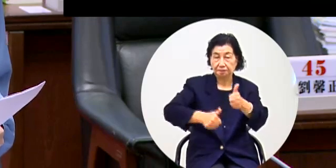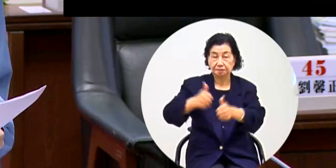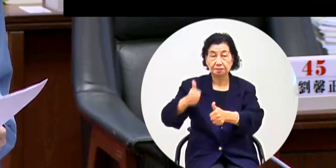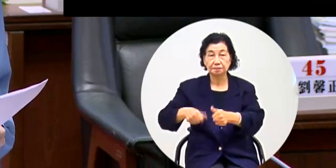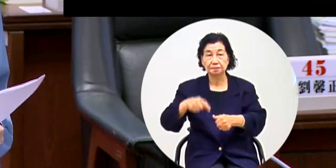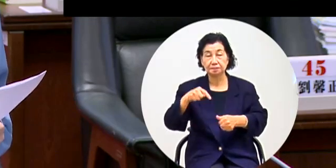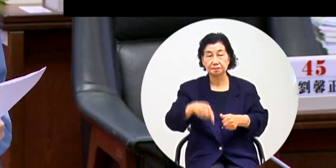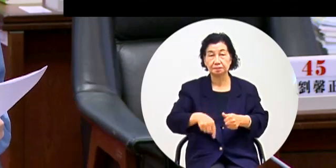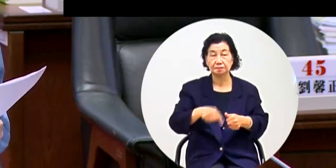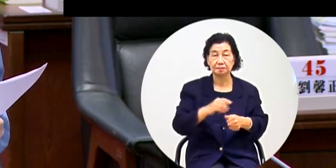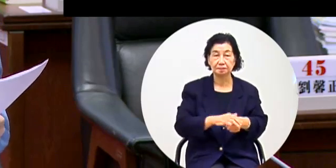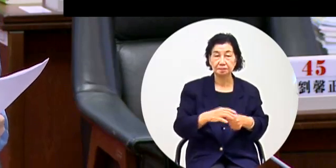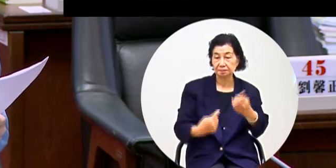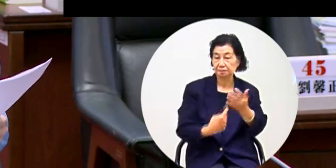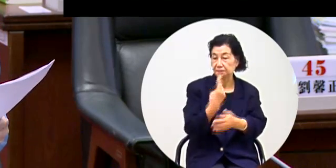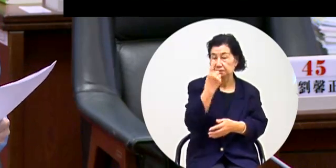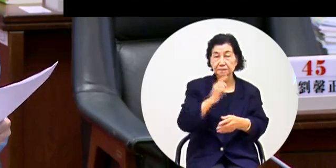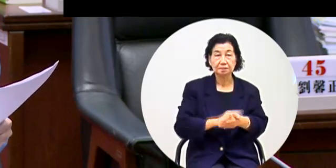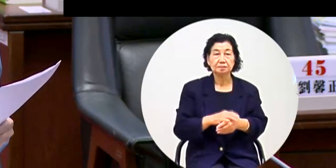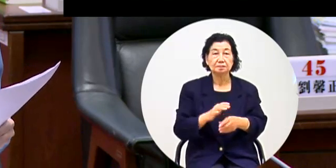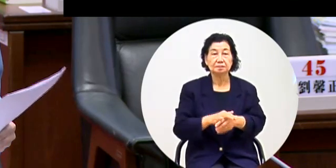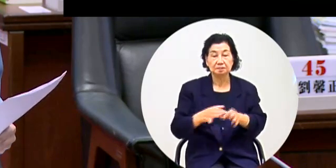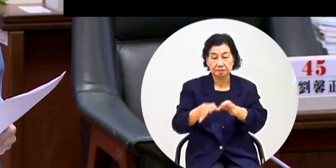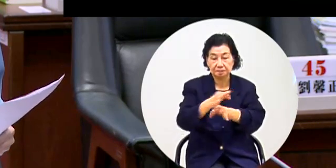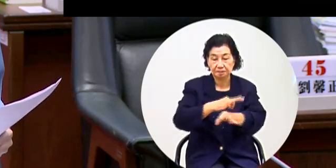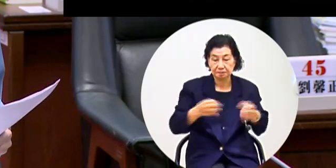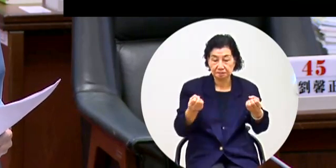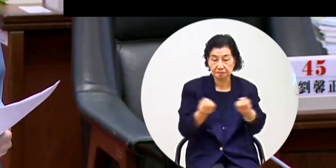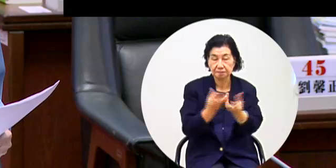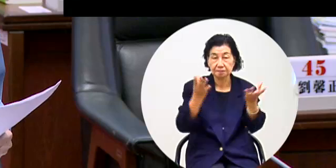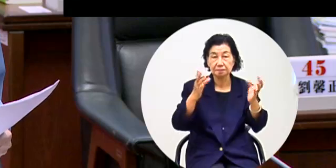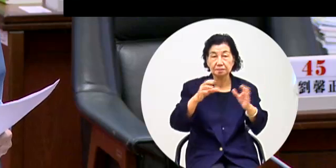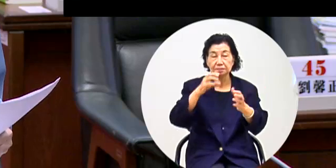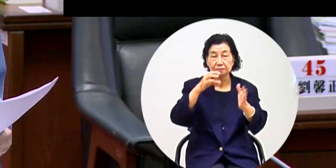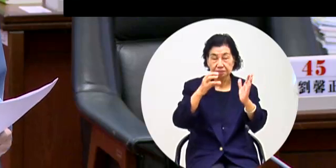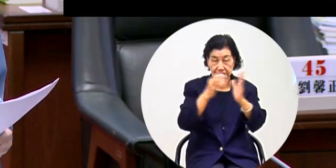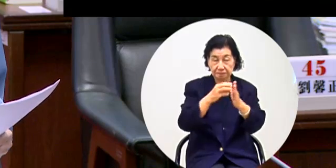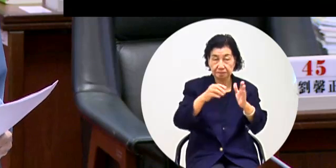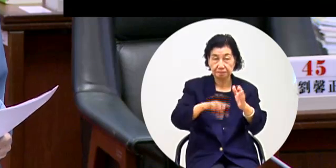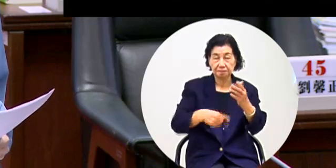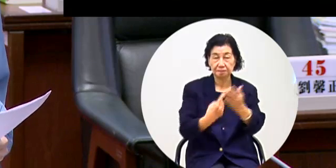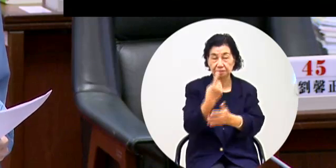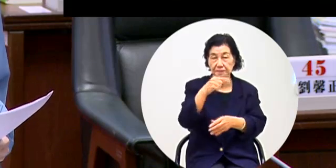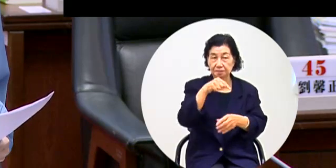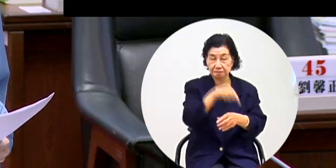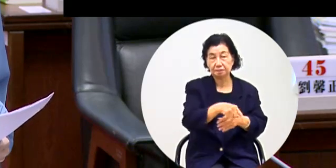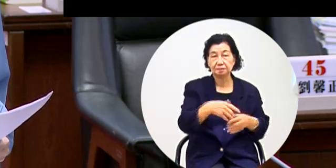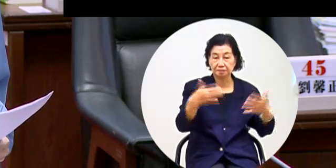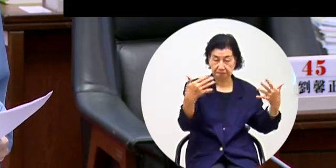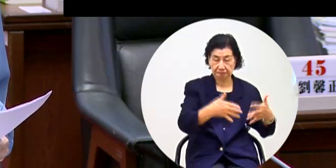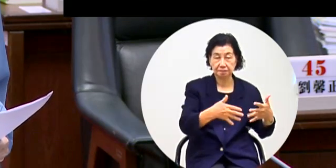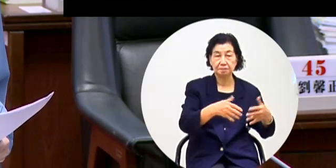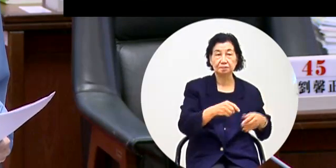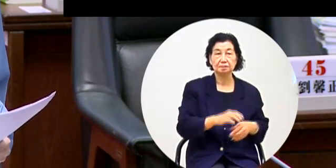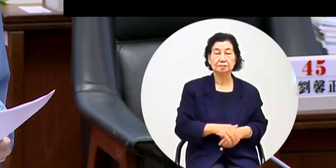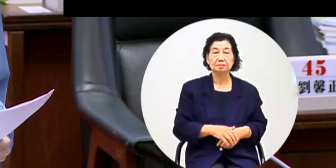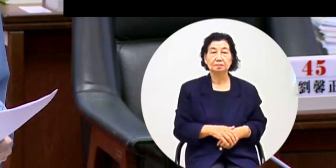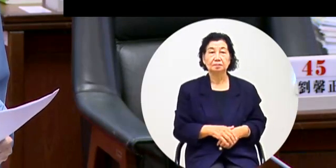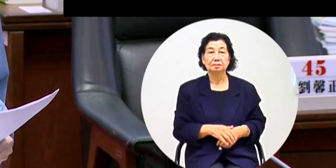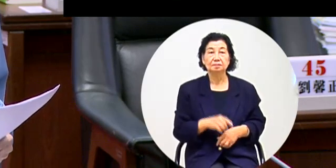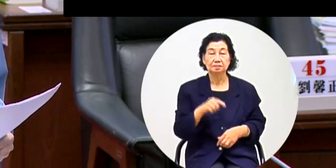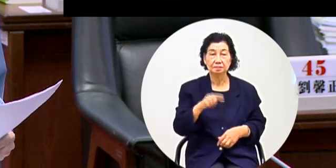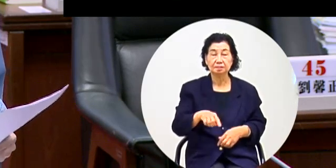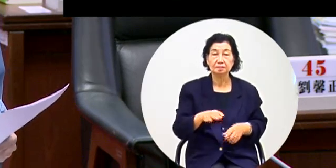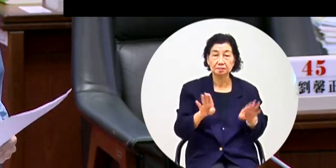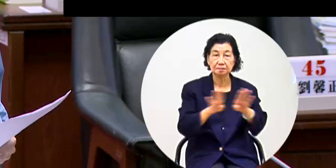处的事，这也不是金发局单一个局处的事情，这件事情就即将在进行当中，应该说现在是现在进